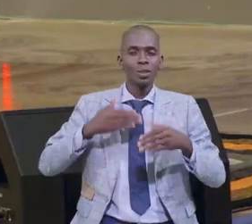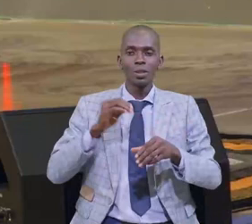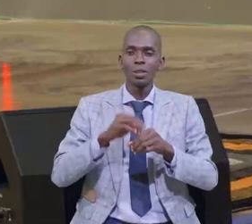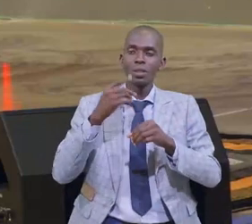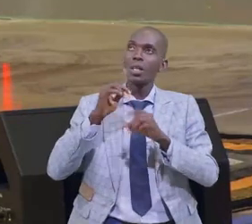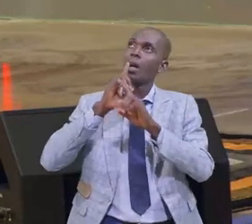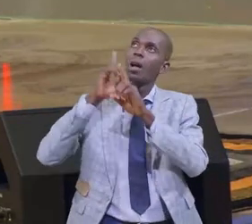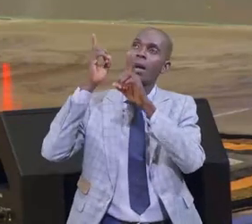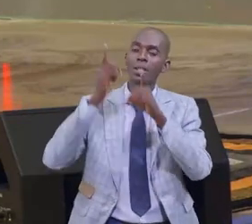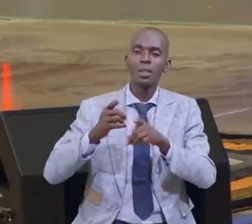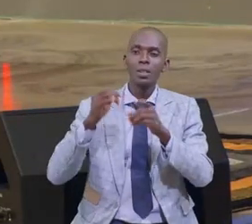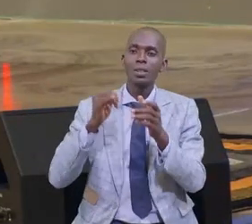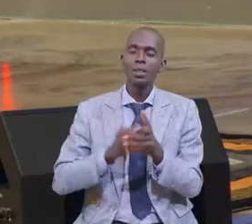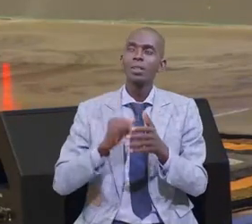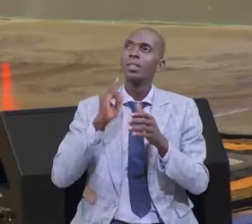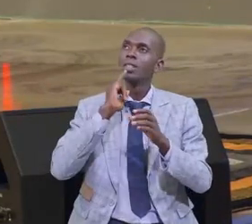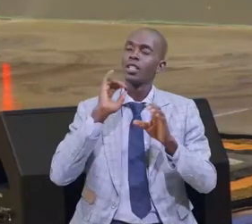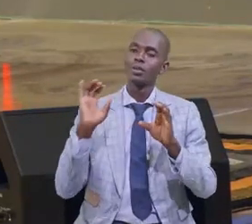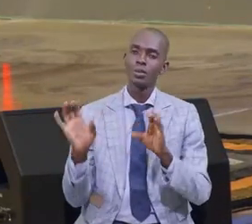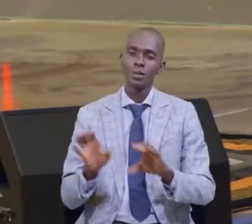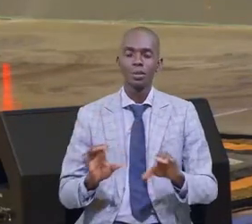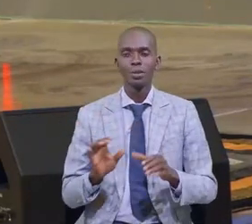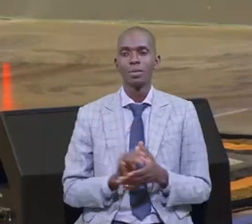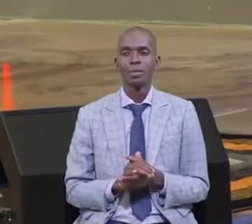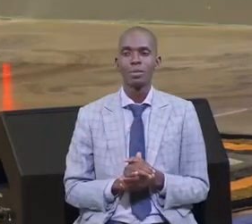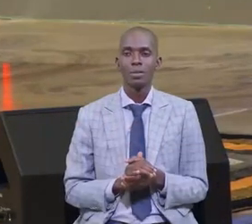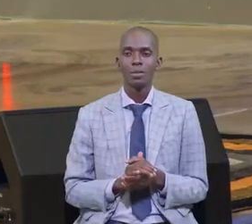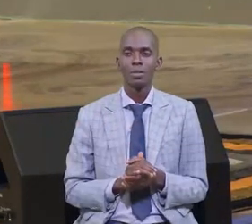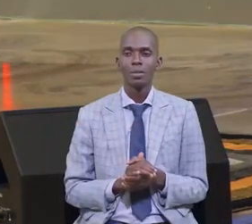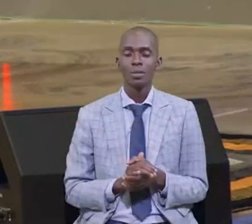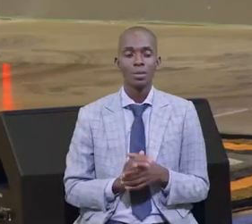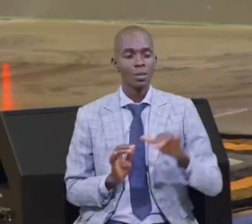Réussissez-vous dans la prière, dans la réponse reçue, c'est fait.